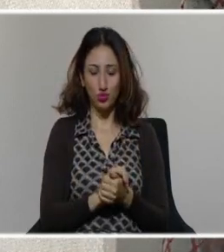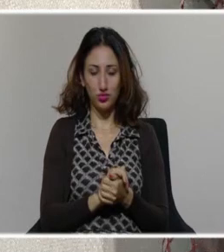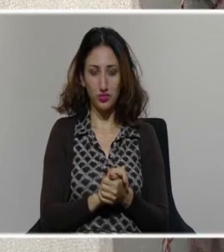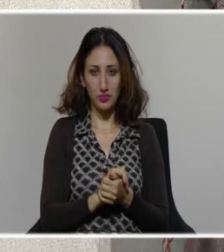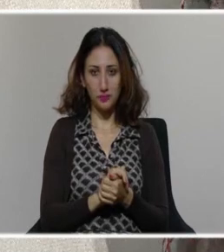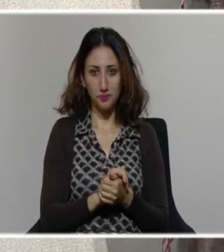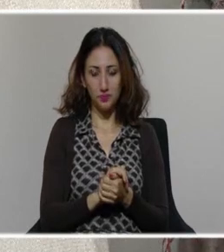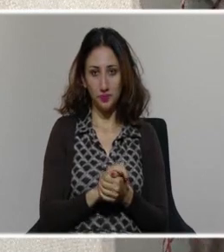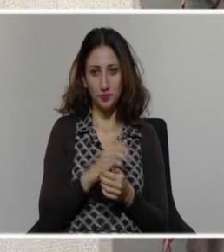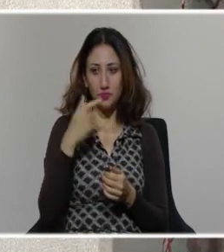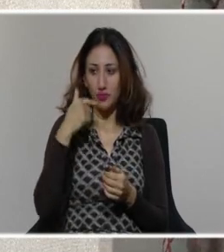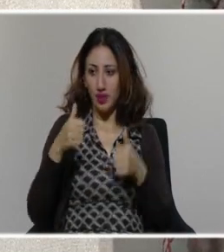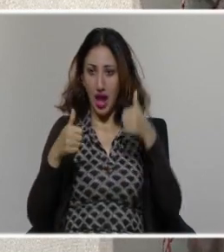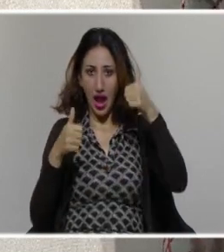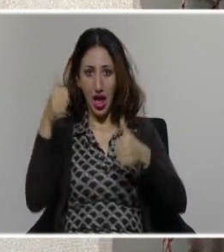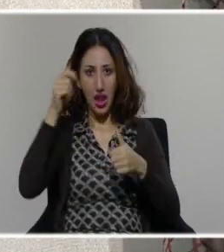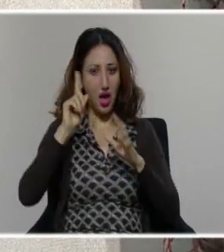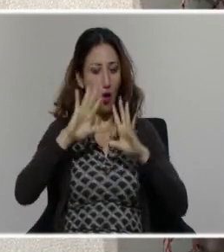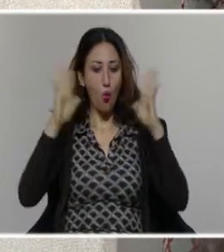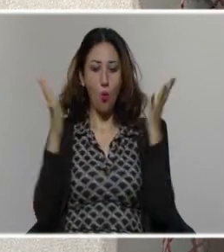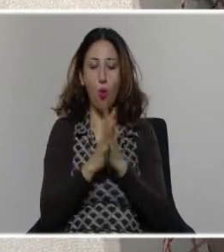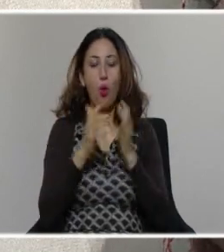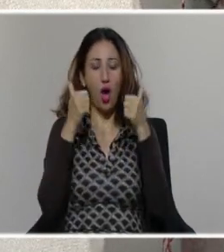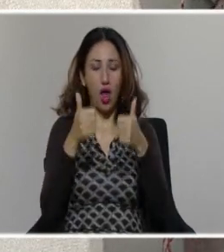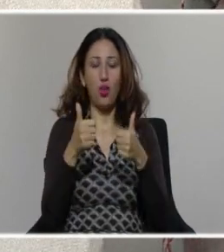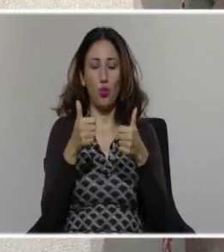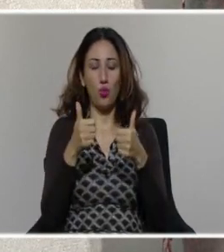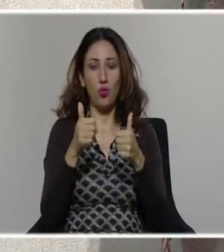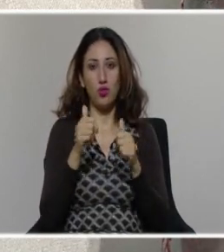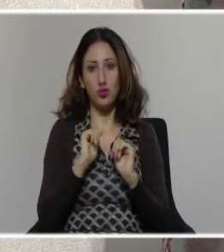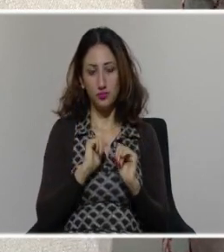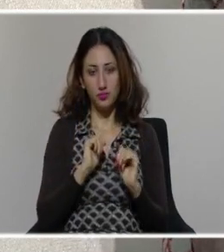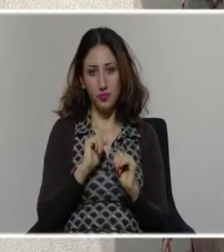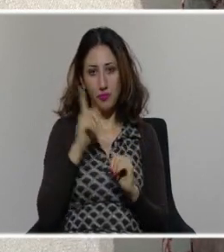فما أقدرش أقول أنهي مشهد لأن عملت كل المشاهد باقتدار بجد.